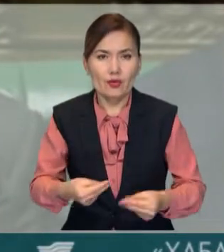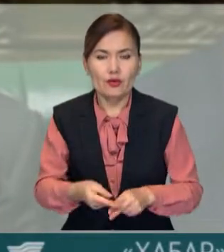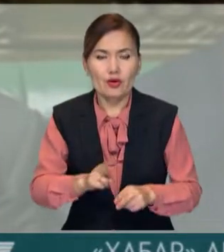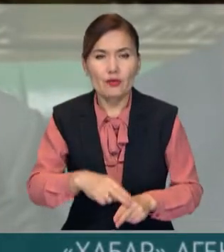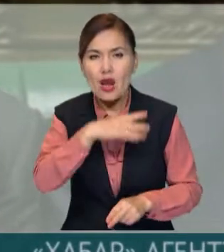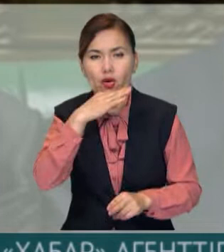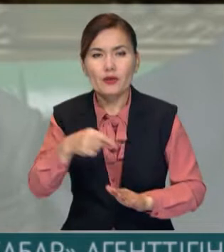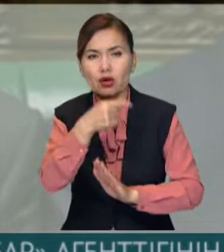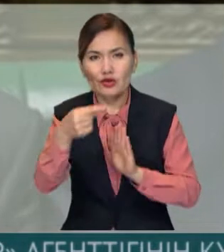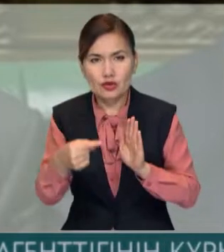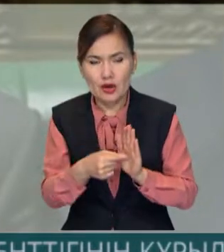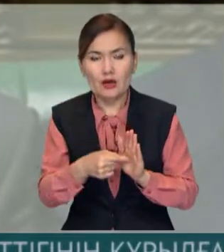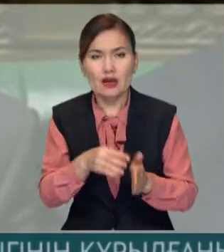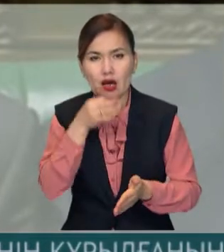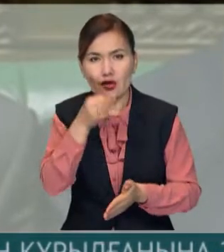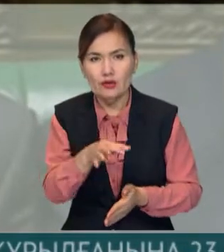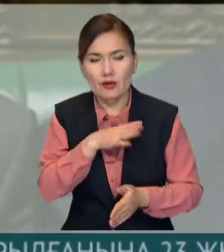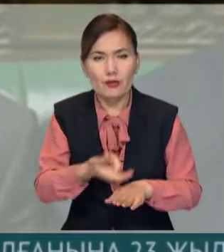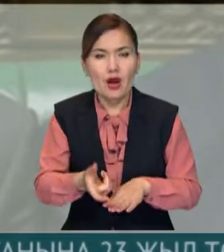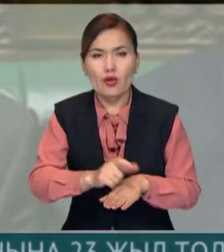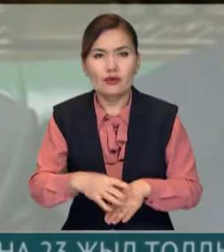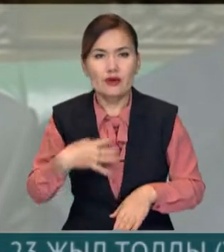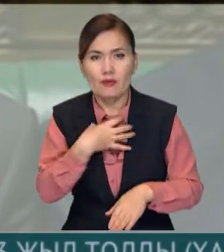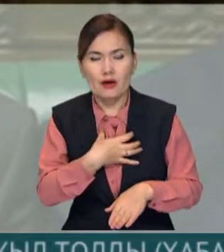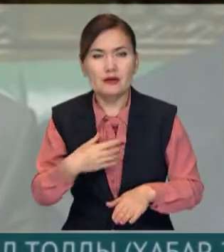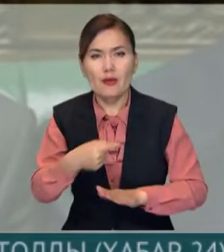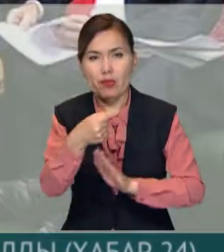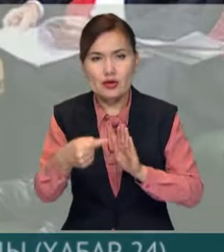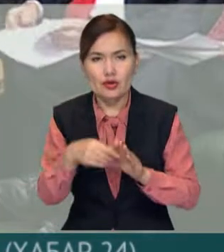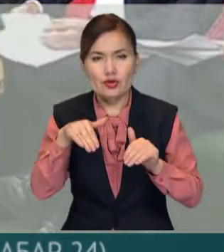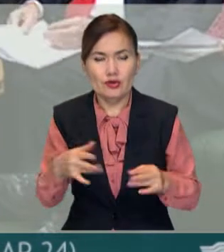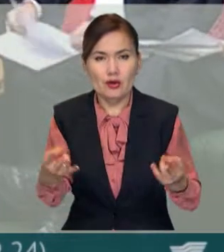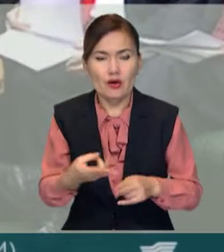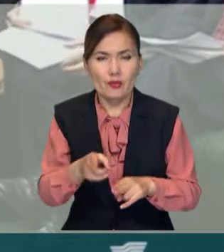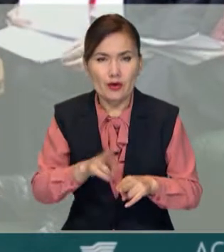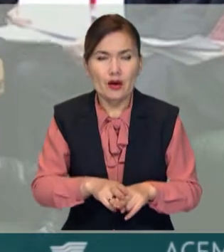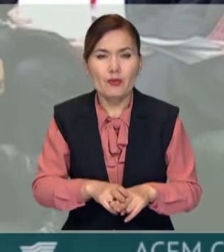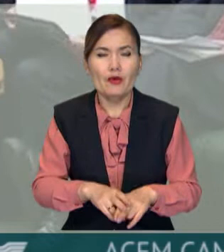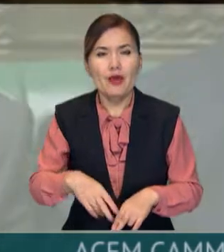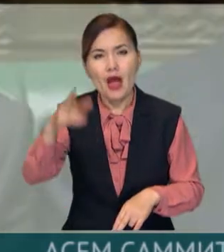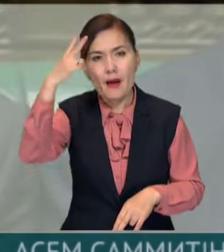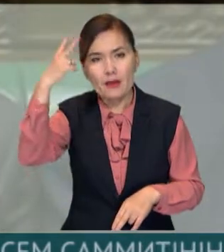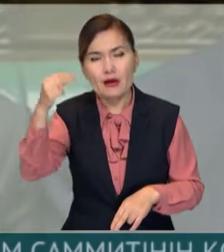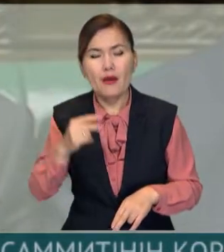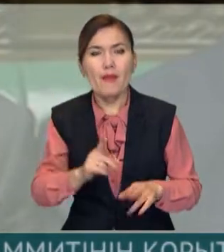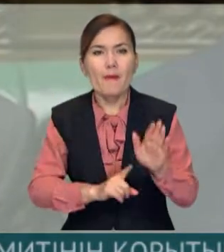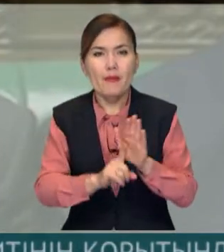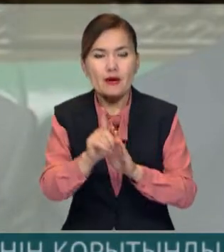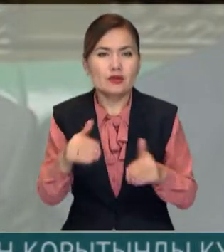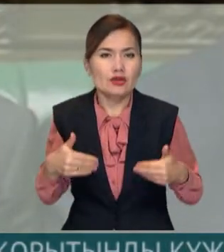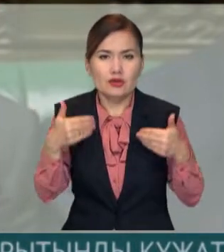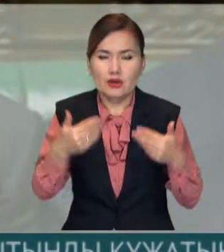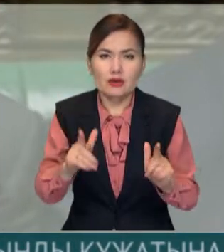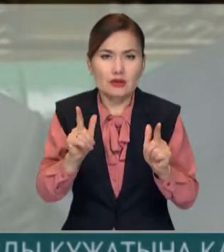сұрақтың жауабы табылды, тек маңызды бір мәселені шешу ғана қалды. Өткен аптада айтқанымдай, Брюссельдің бастапқы ұсынысын қабылдай